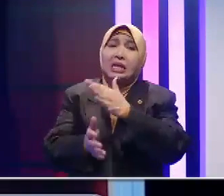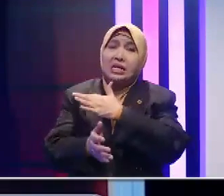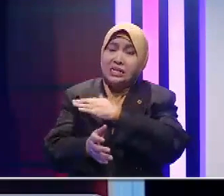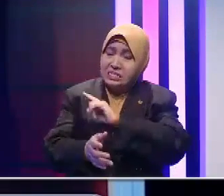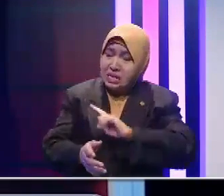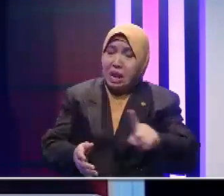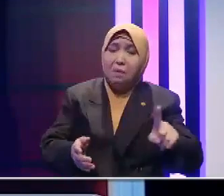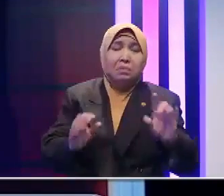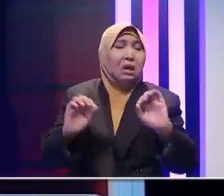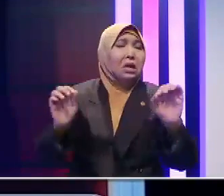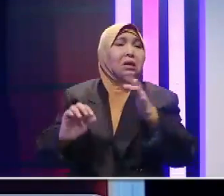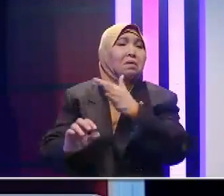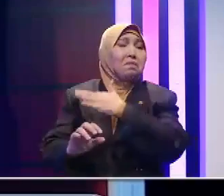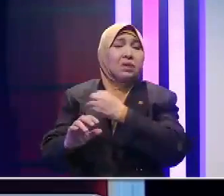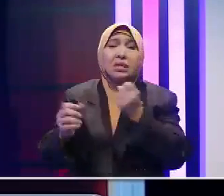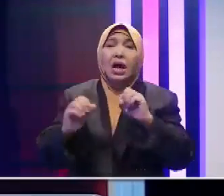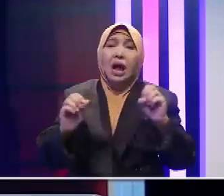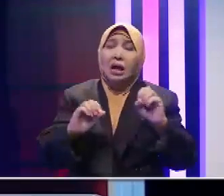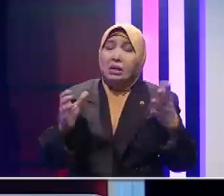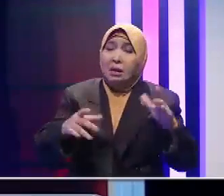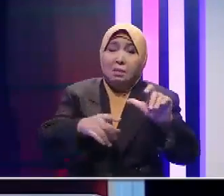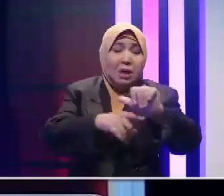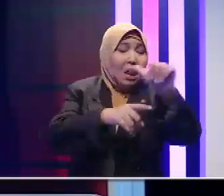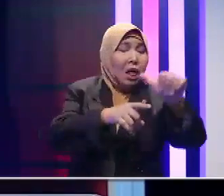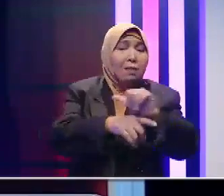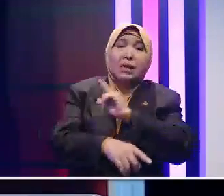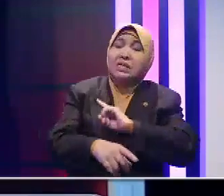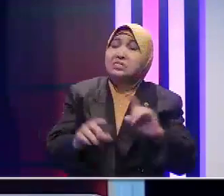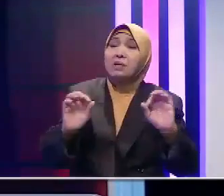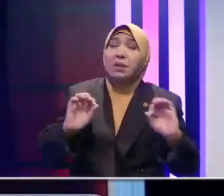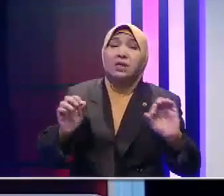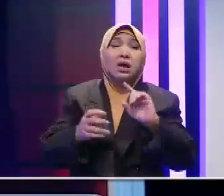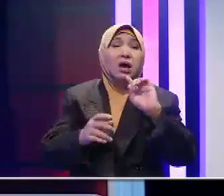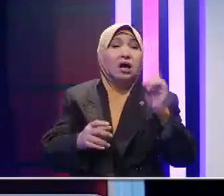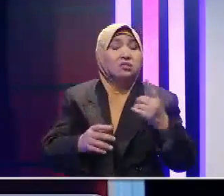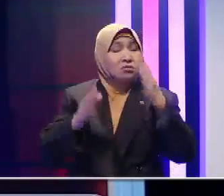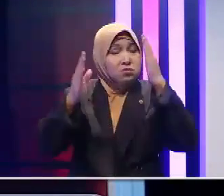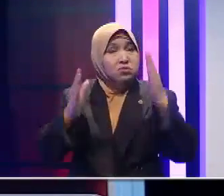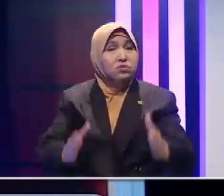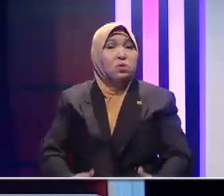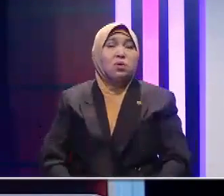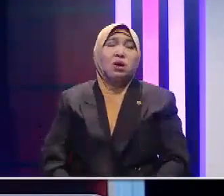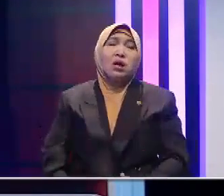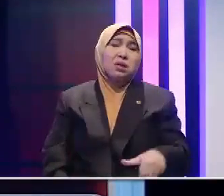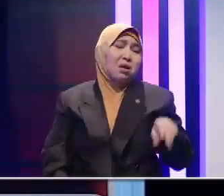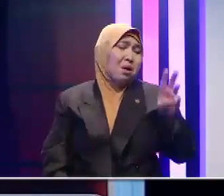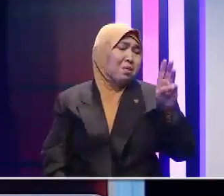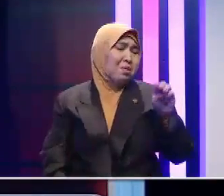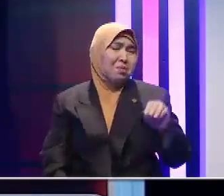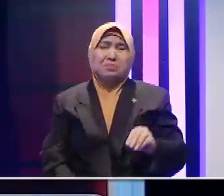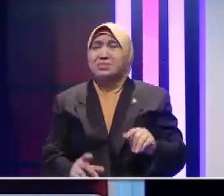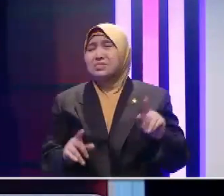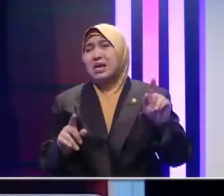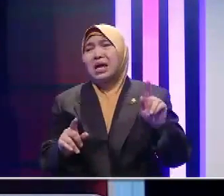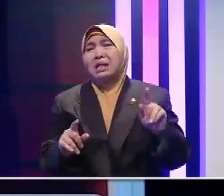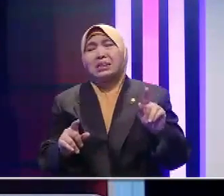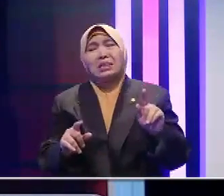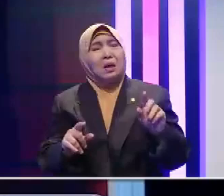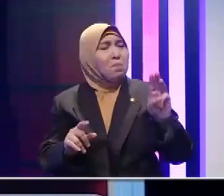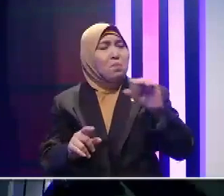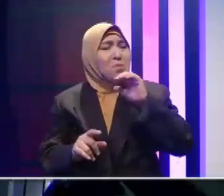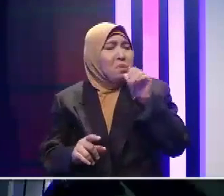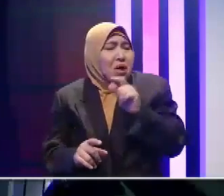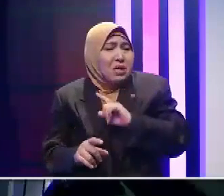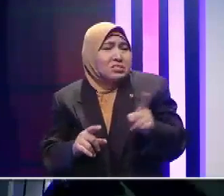kecil. Masya-Allah. Tidak ada pengamalan Islam. Jadi mereka sebagai seorang yang bukan beragama Islam tapi atas nama Islam. Jadi